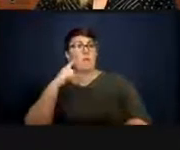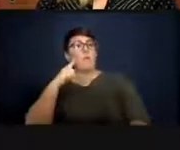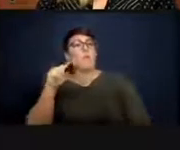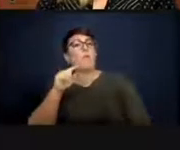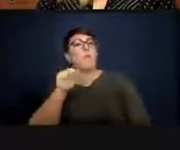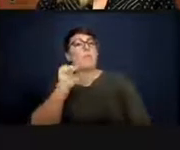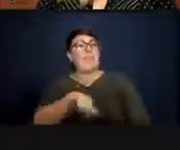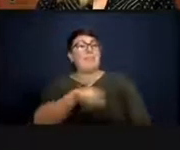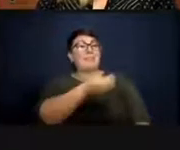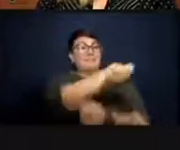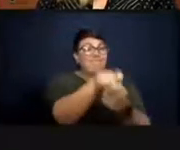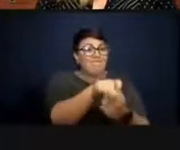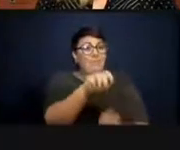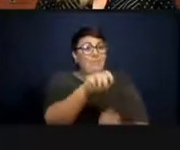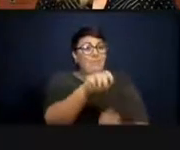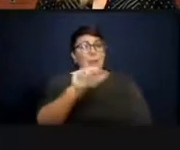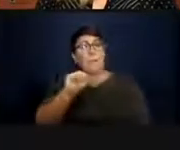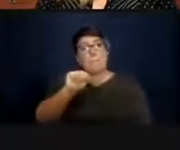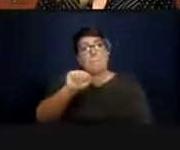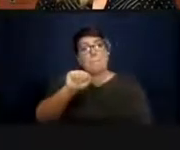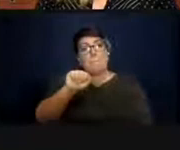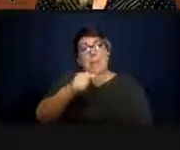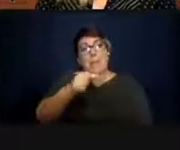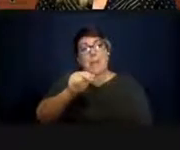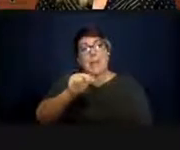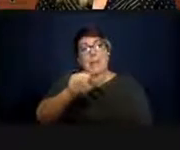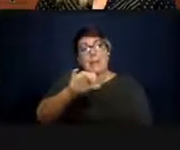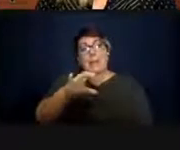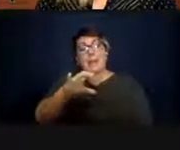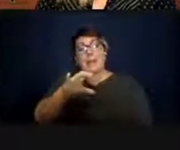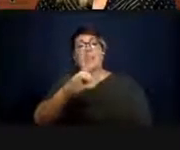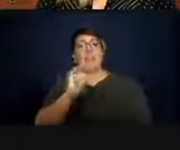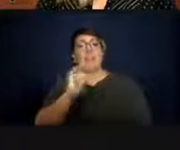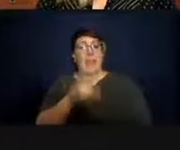kiwango gani wanaomba shule hizo. Kwa hivyo